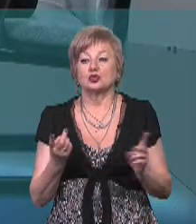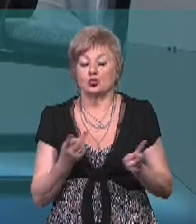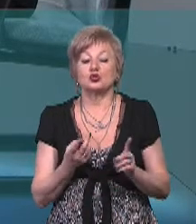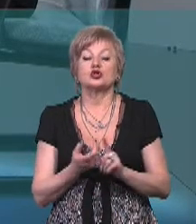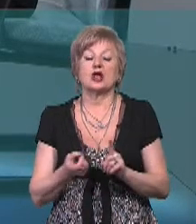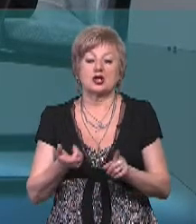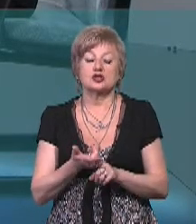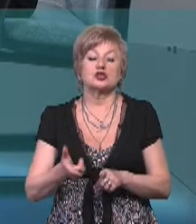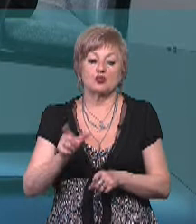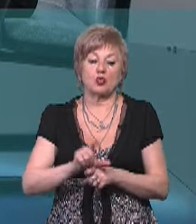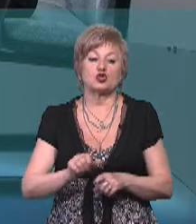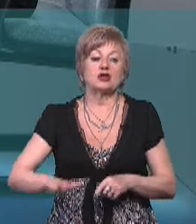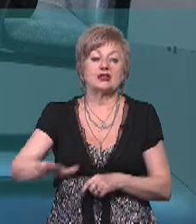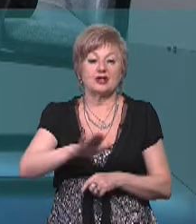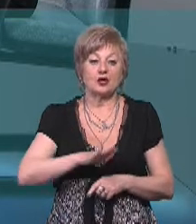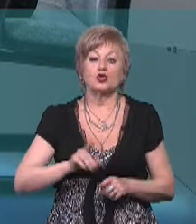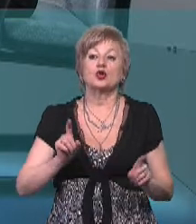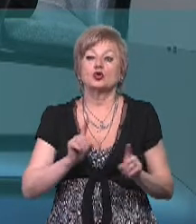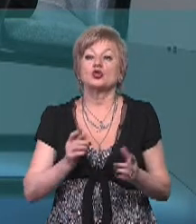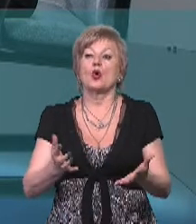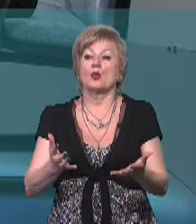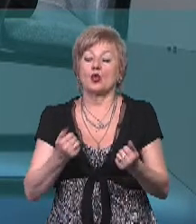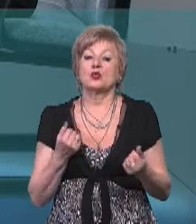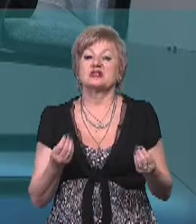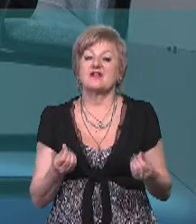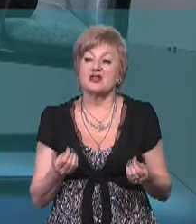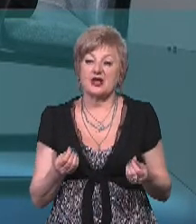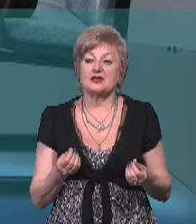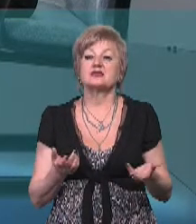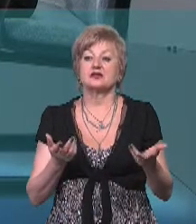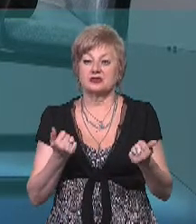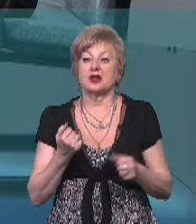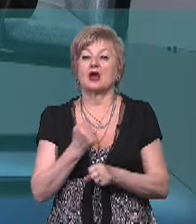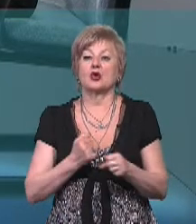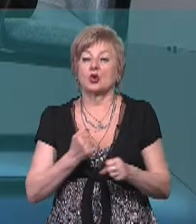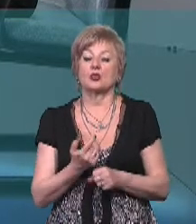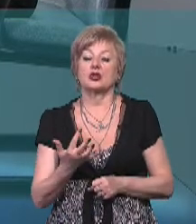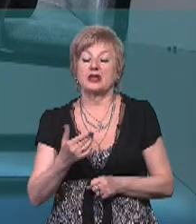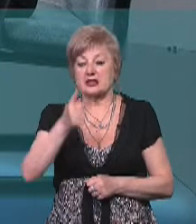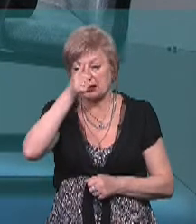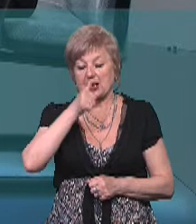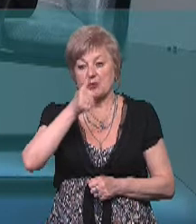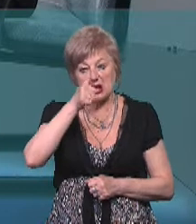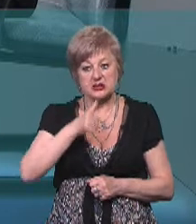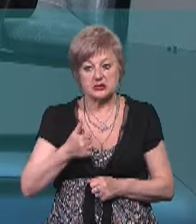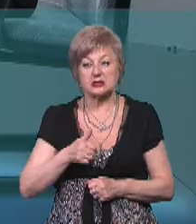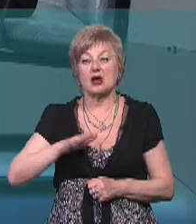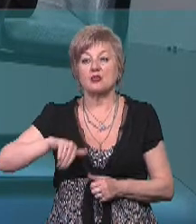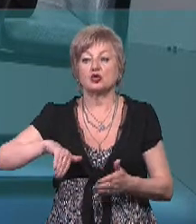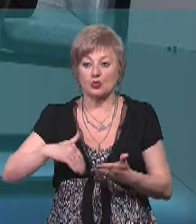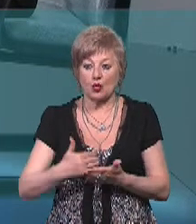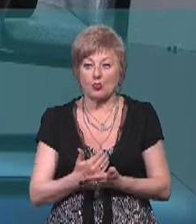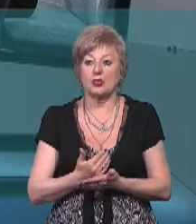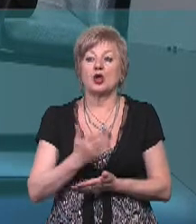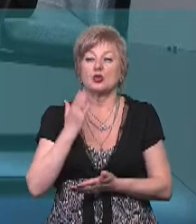збільшити територію, а саме для того, щоб отримати фінанси. Дійсно, вони пропрацюють лише декілька місяців і потім знову ж таки